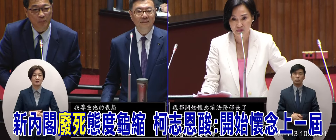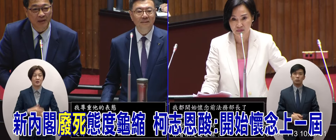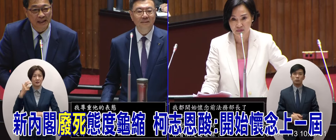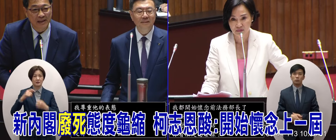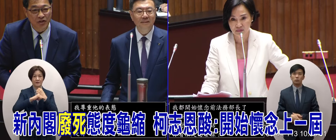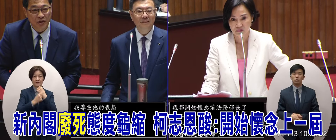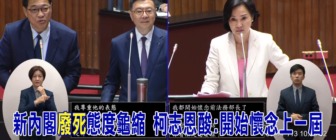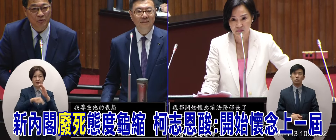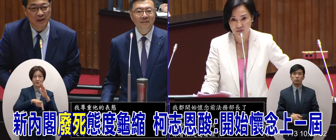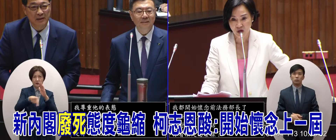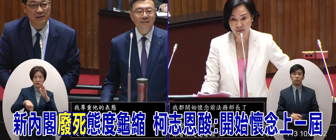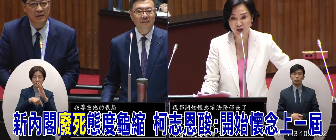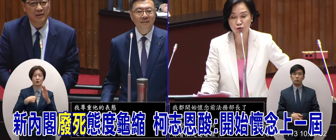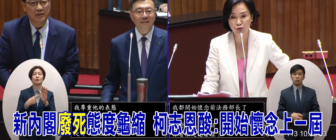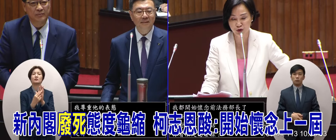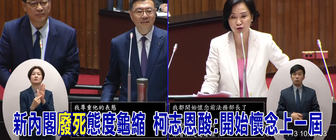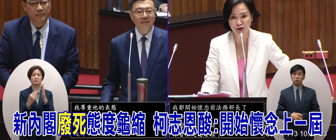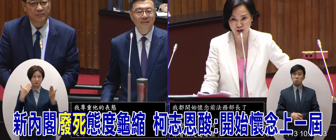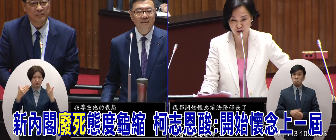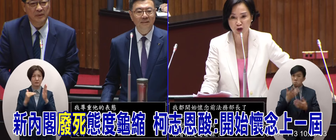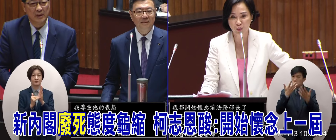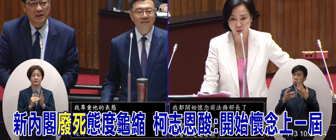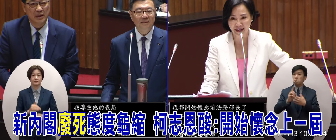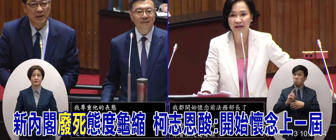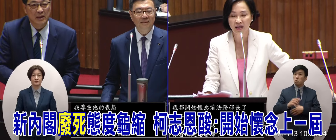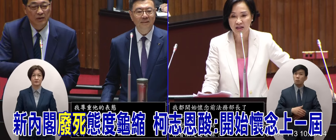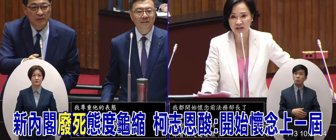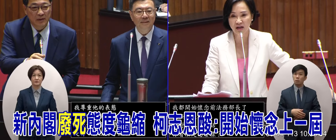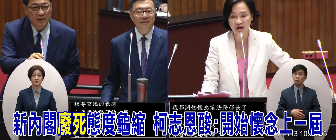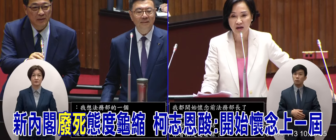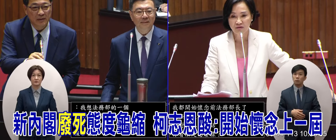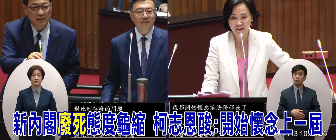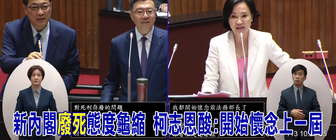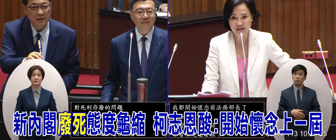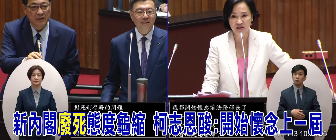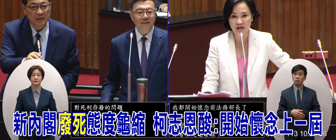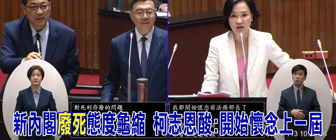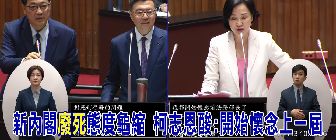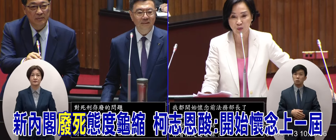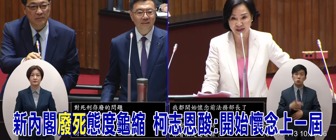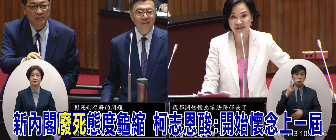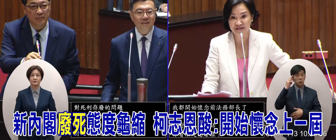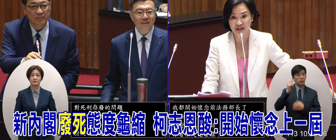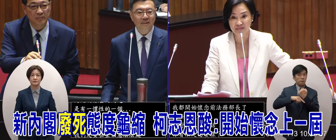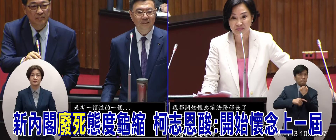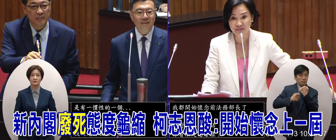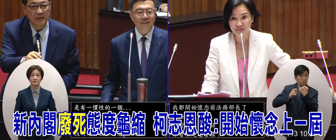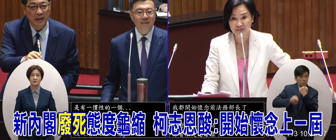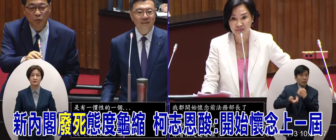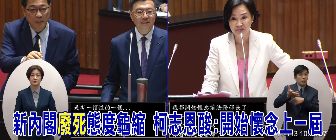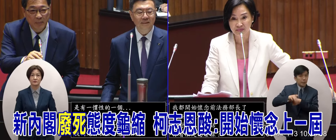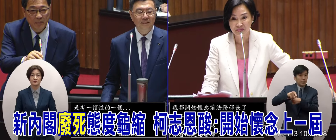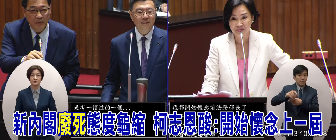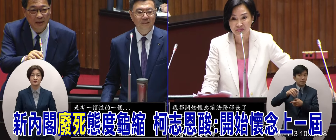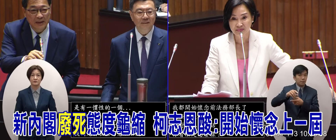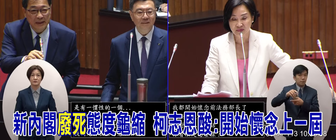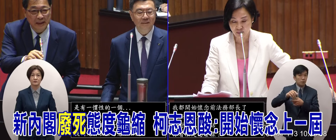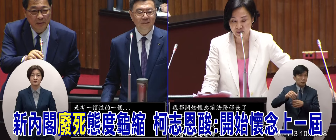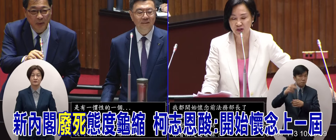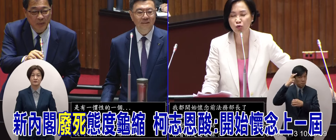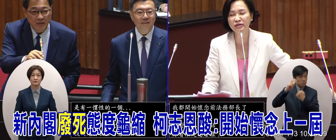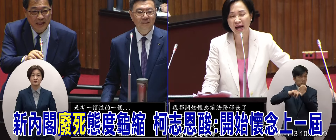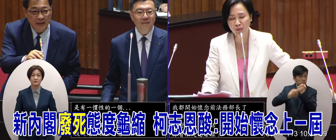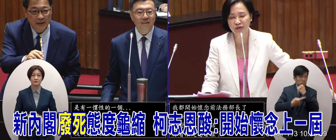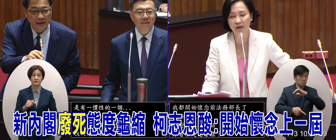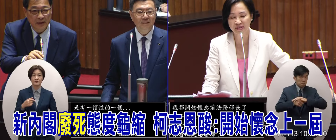庭，我们都表达得很清楚了。 很清楚，就是你认为这个废死是违宪的。 我们并那